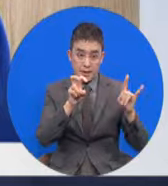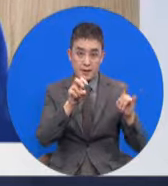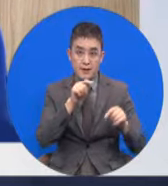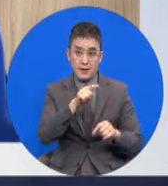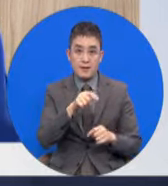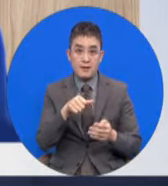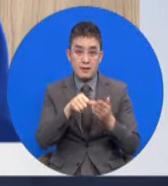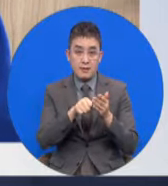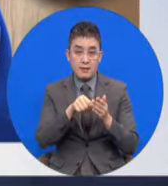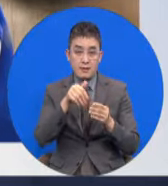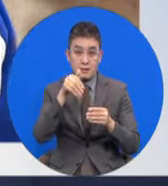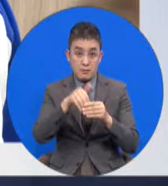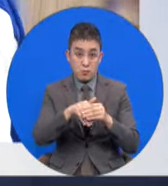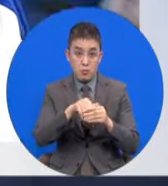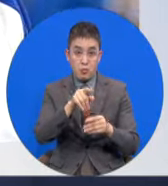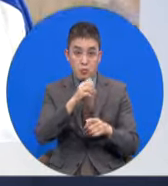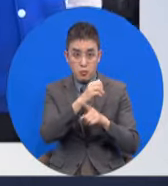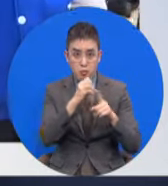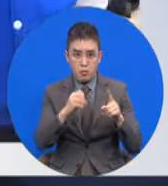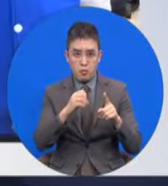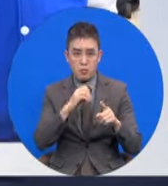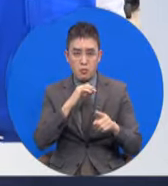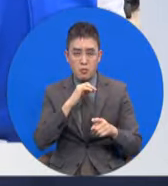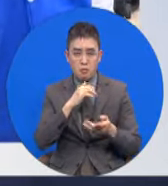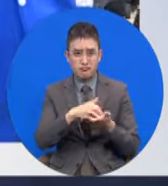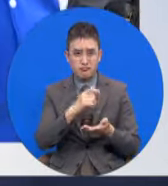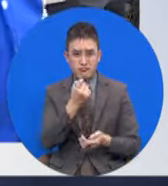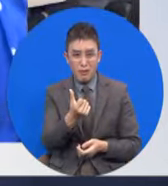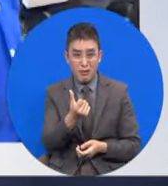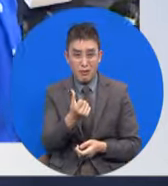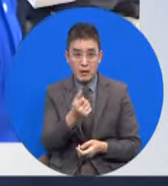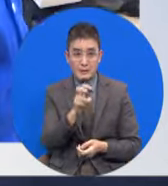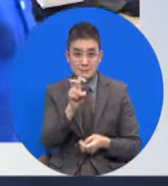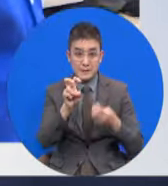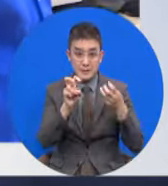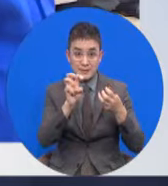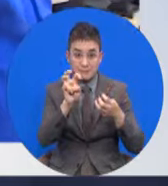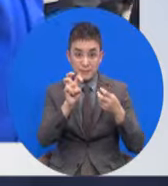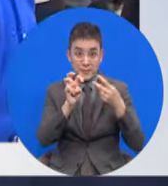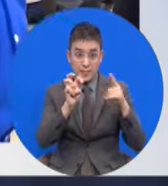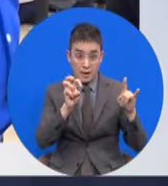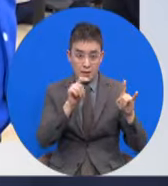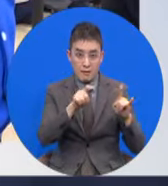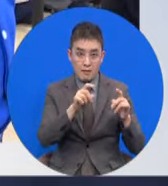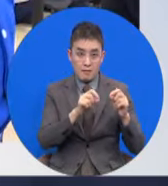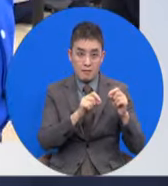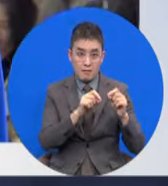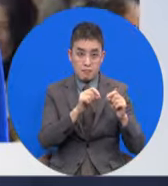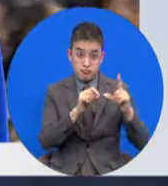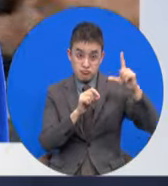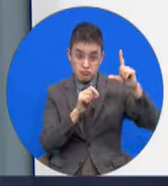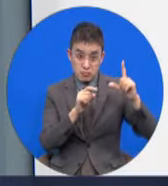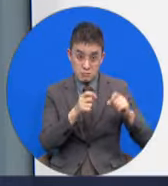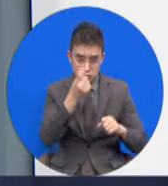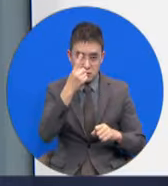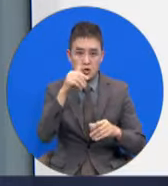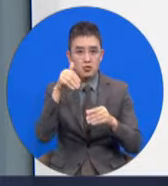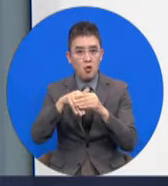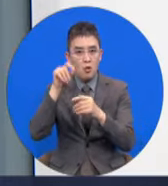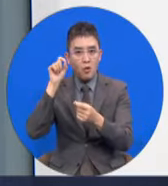그동안 투표율이 좀 낮은 것으로 해왔던 20, 30대의 투표율에 따라서 선거 막판에 큰 변할 수가 있을 수 있다. 이렇게 보여집니다.